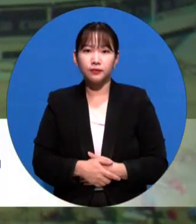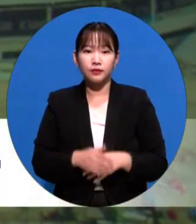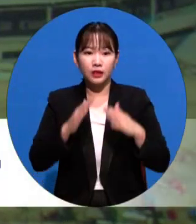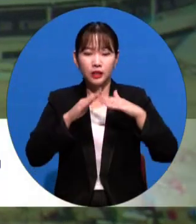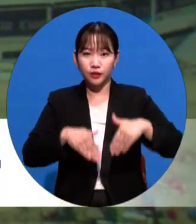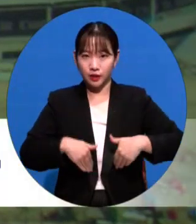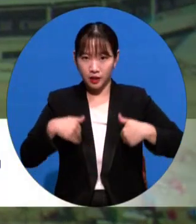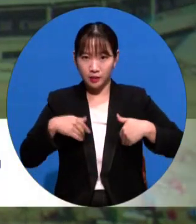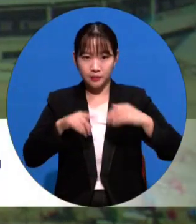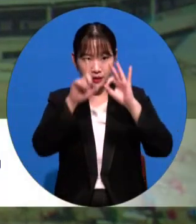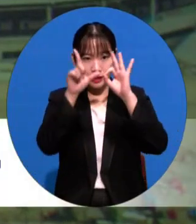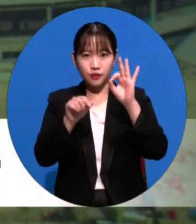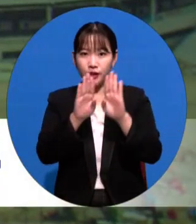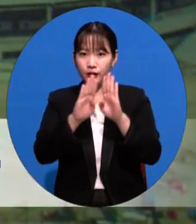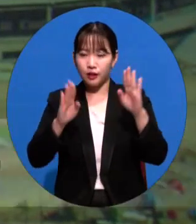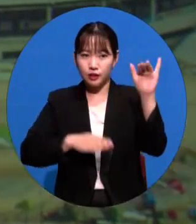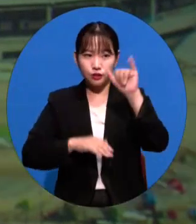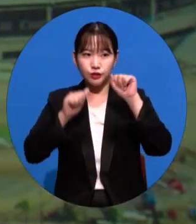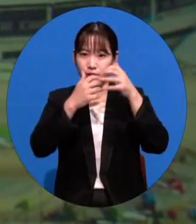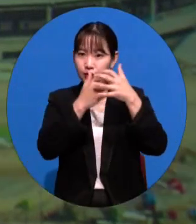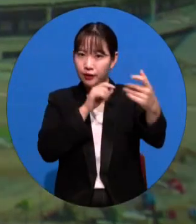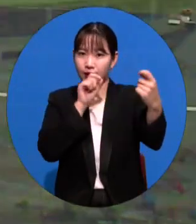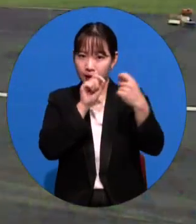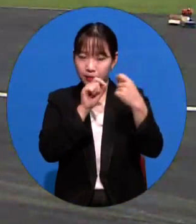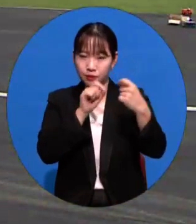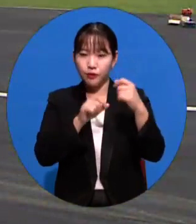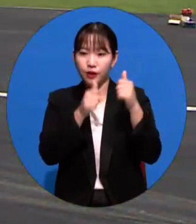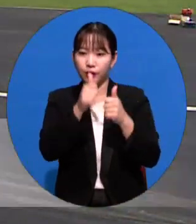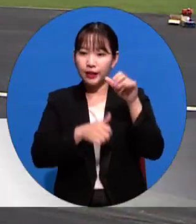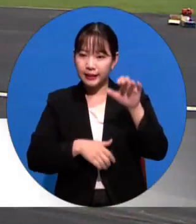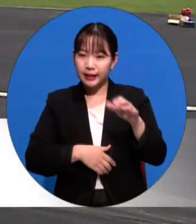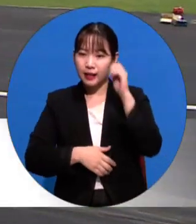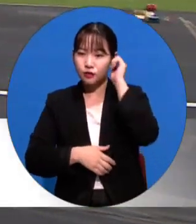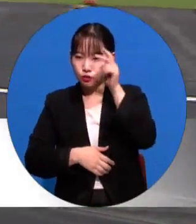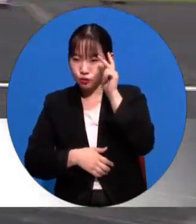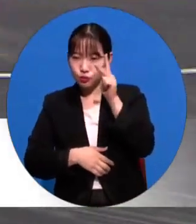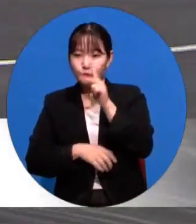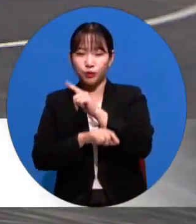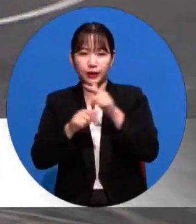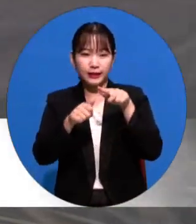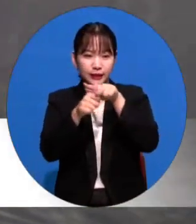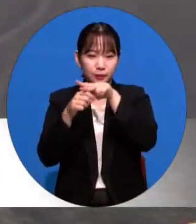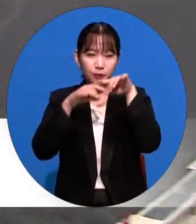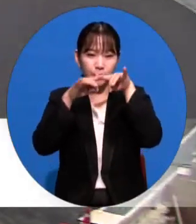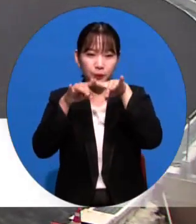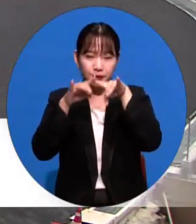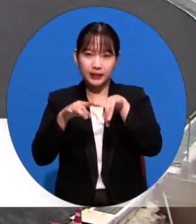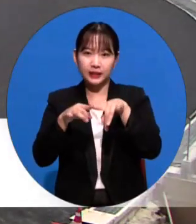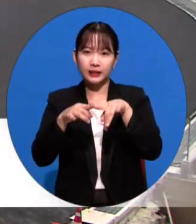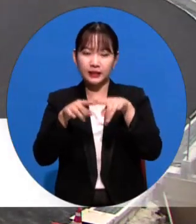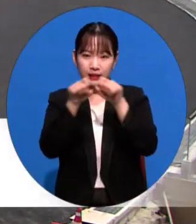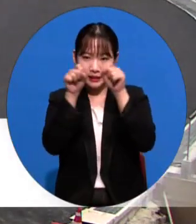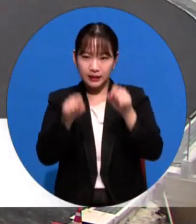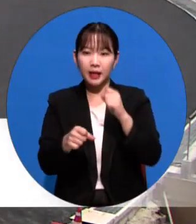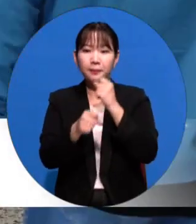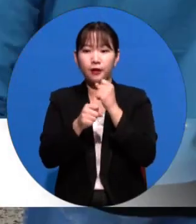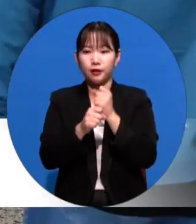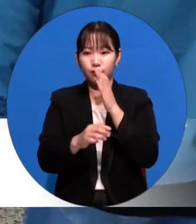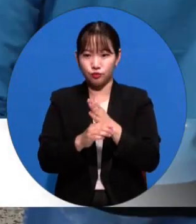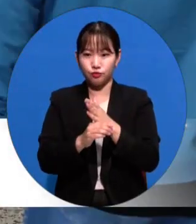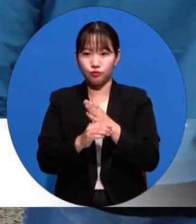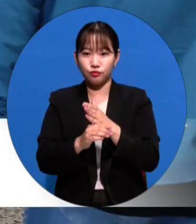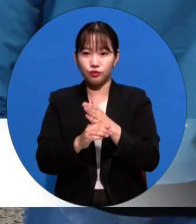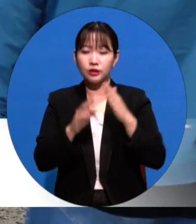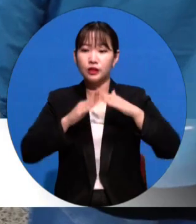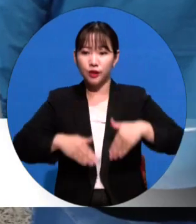전라남도가 오는 10월 열리는 전국체전을 앞두고 경기장과 숙소 등의 정보통신 기반 시설을 구축하고 있습니다